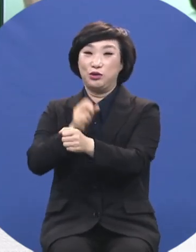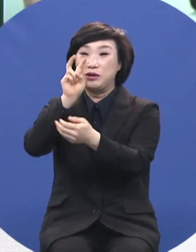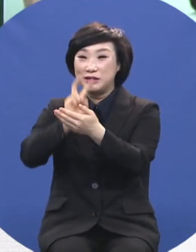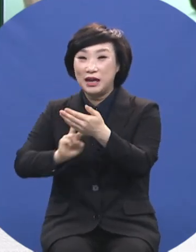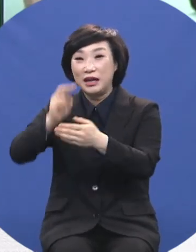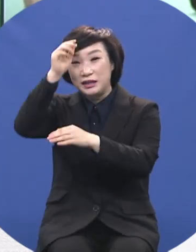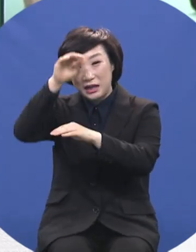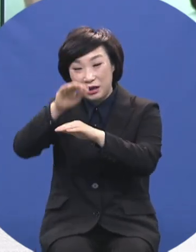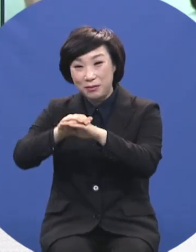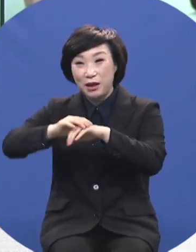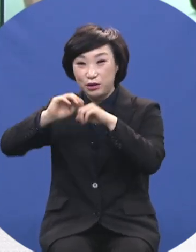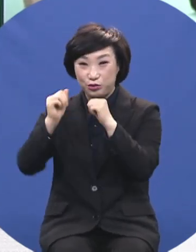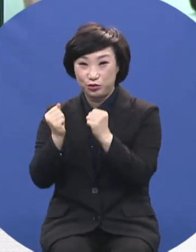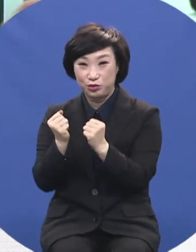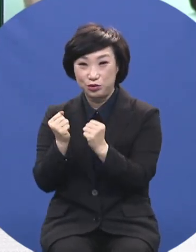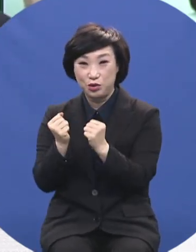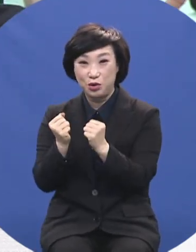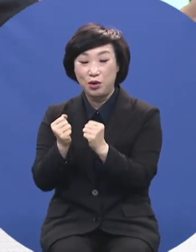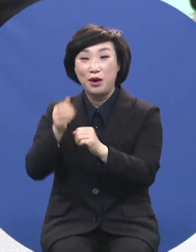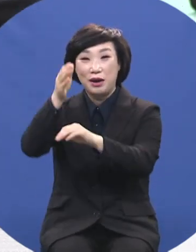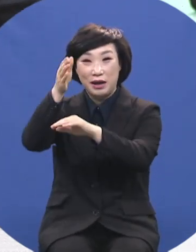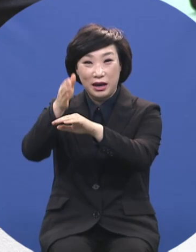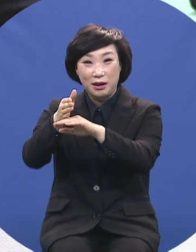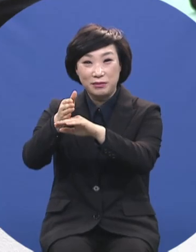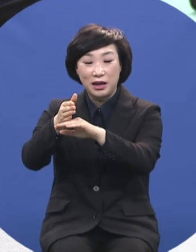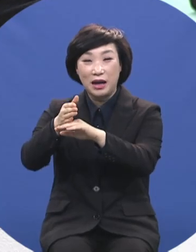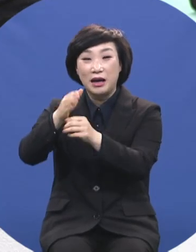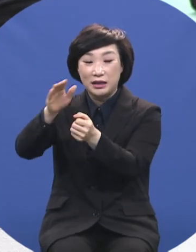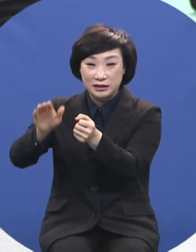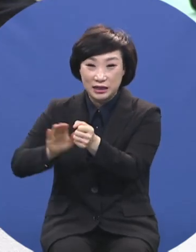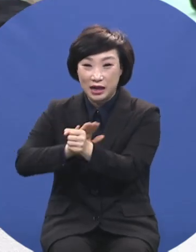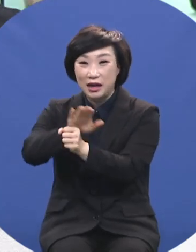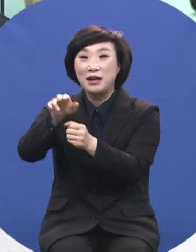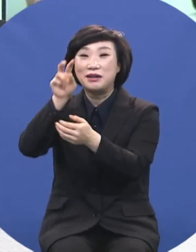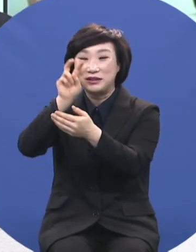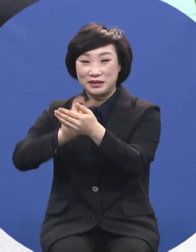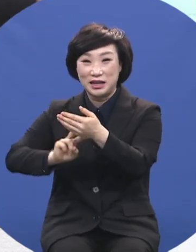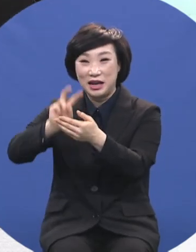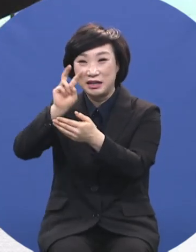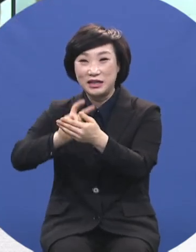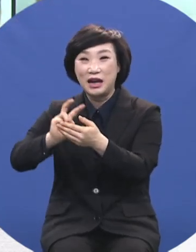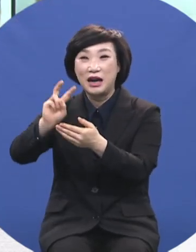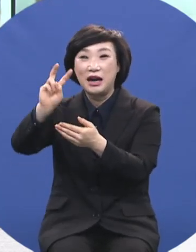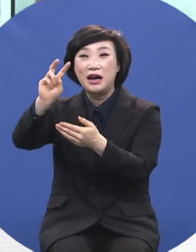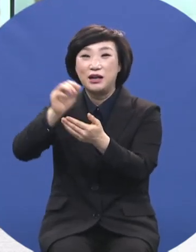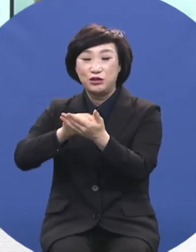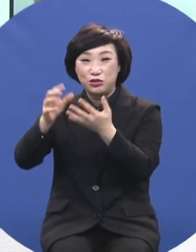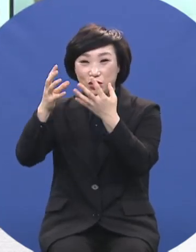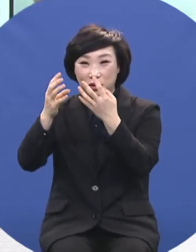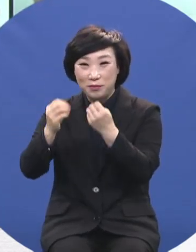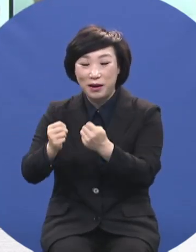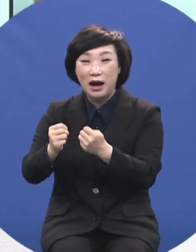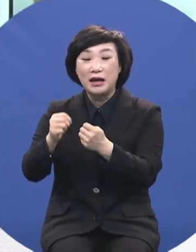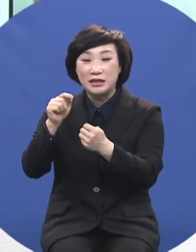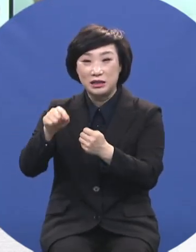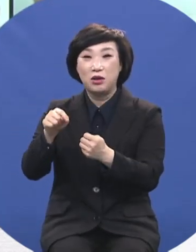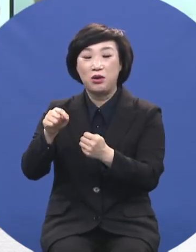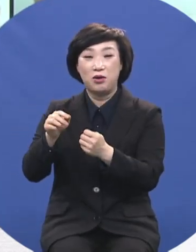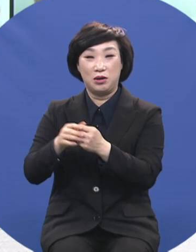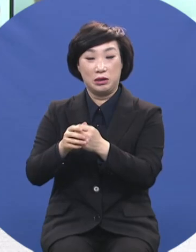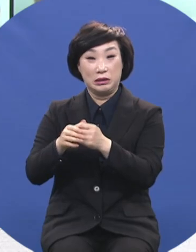예배와 순종과 감사와 사랑과 찬양과 많은 터